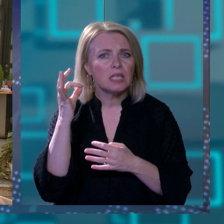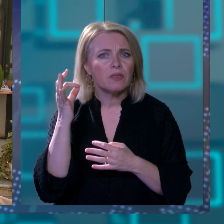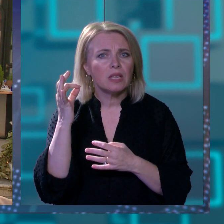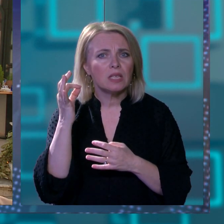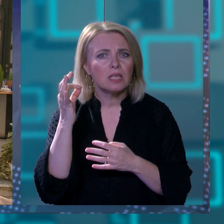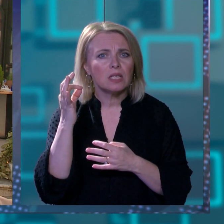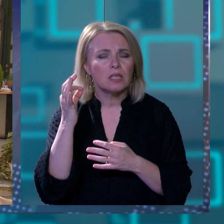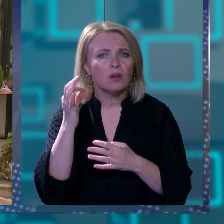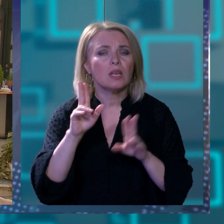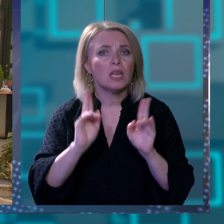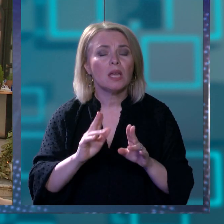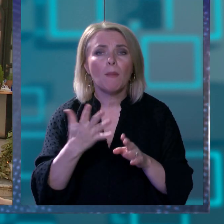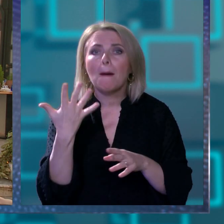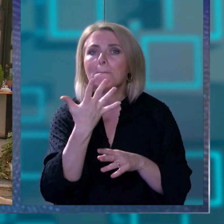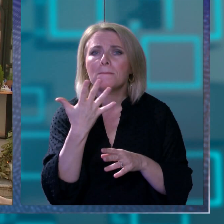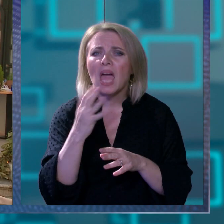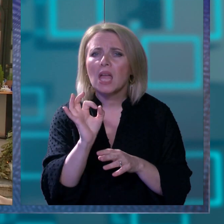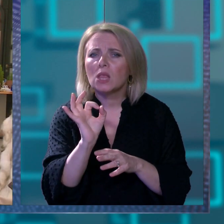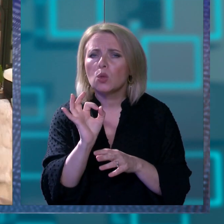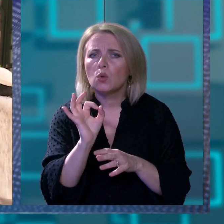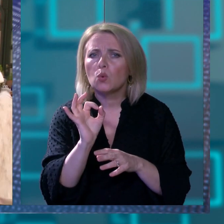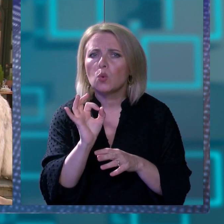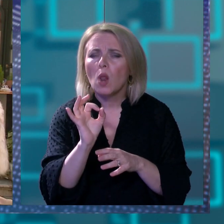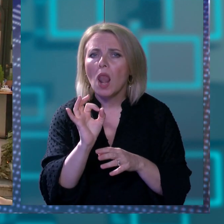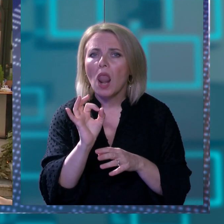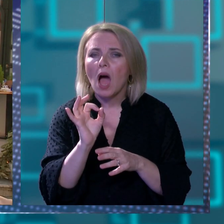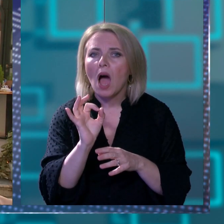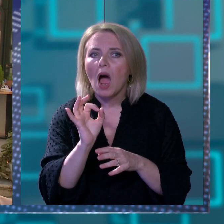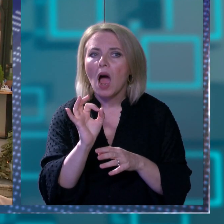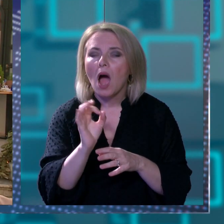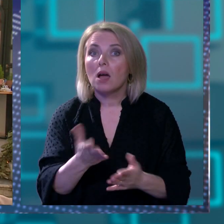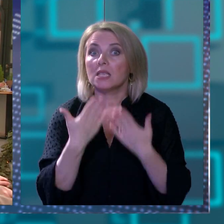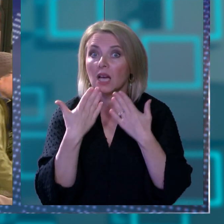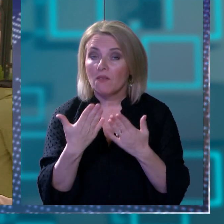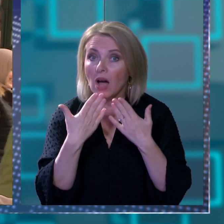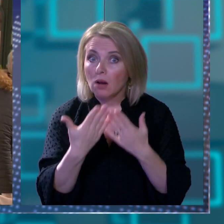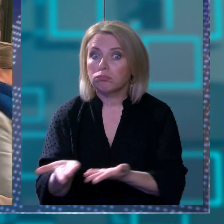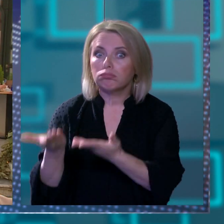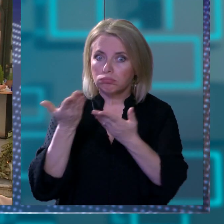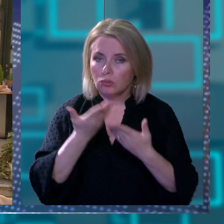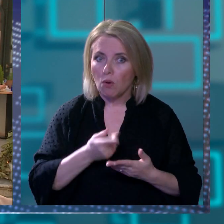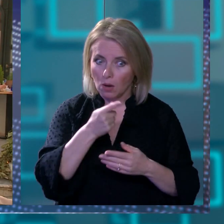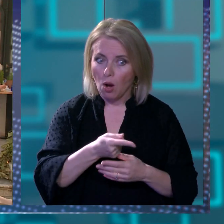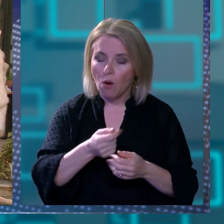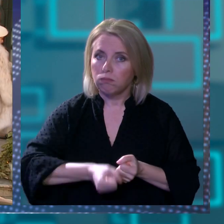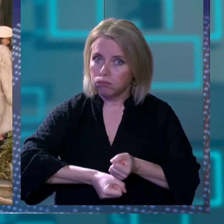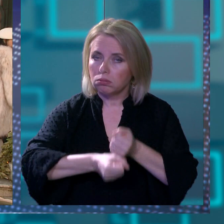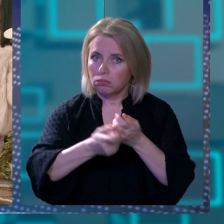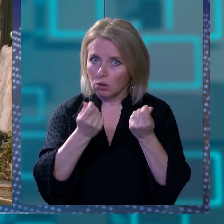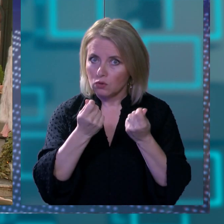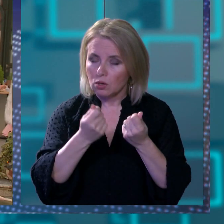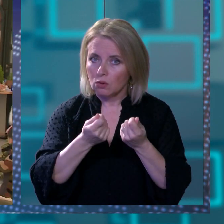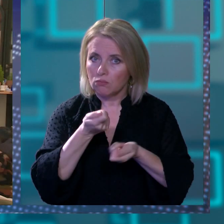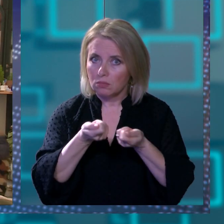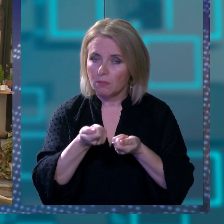izvrsnost, ima sve 5.0 od kada je krenula u školu i zahvalio bi se na dobivenoj stipendiji jer sigurno će joj vrijediti.